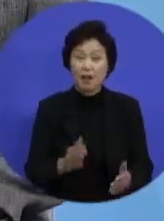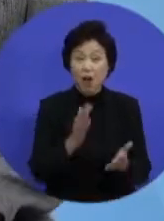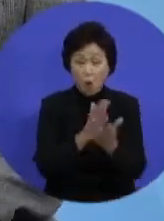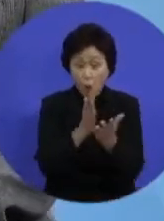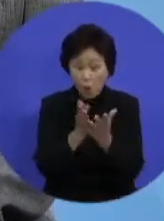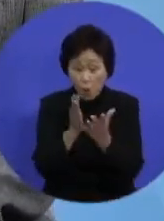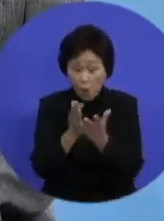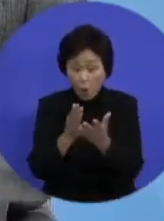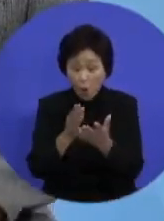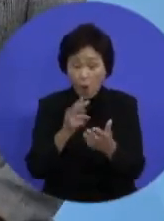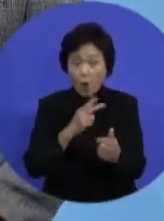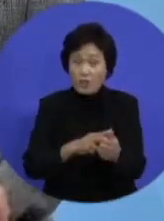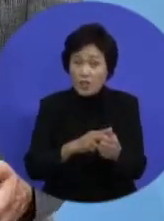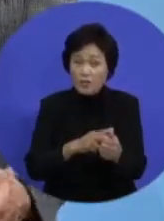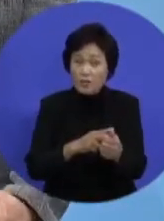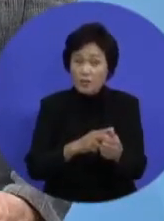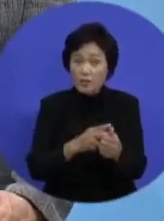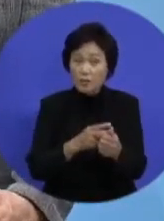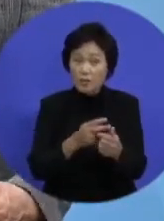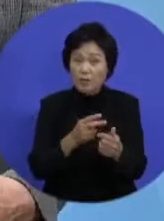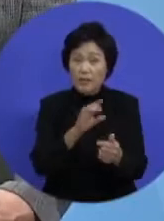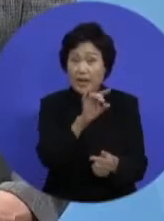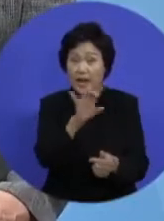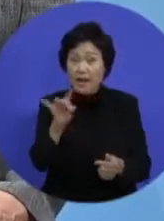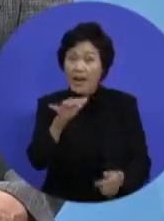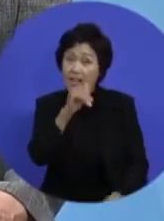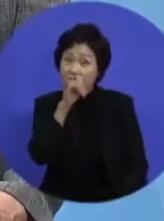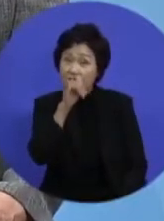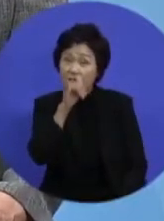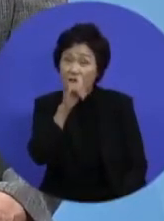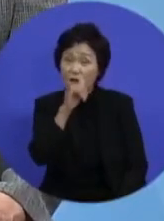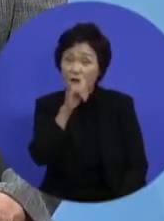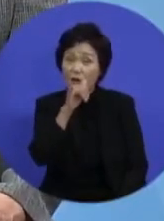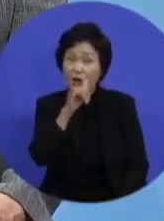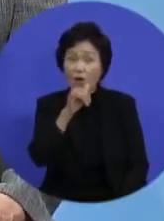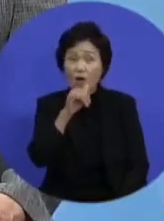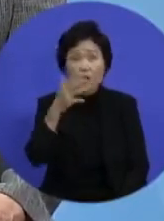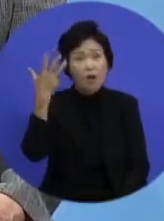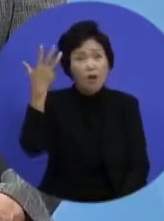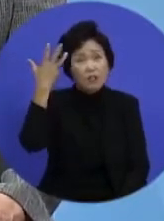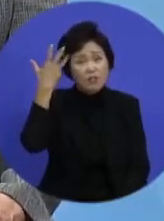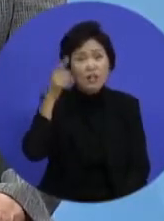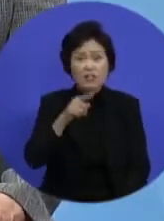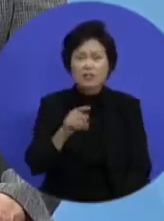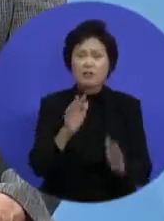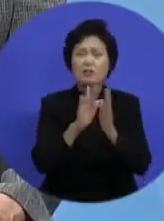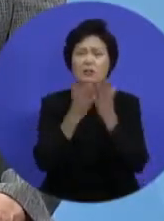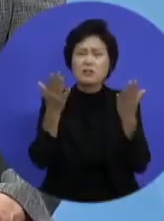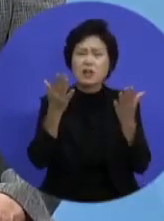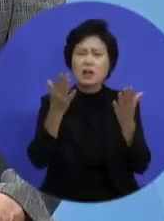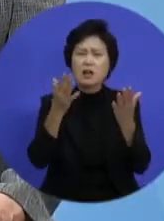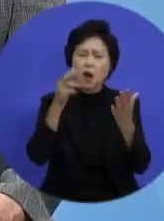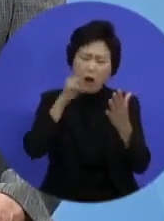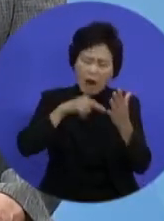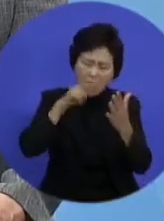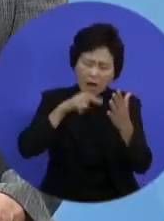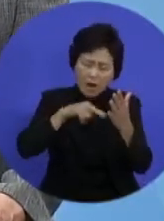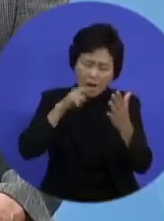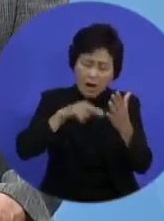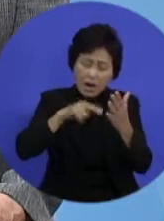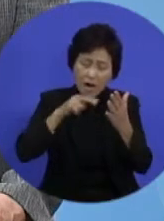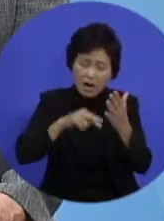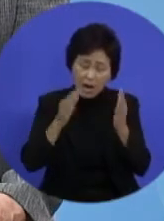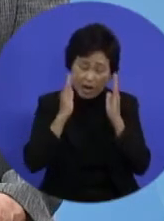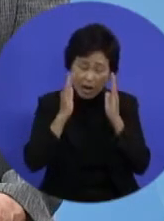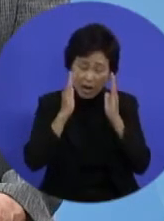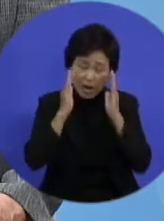아니잖아요. 그러면 누가 이제 가르쳐 주기가 힘든데 뭐 철학이야 책을 많이 보고 뭔가 본인의 이제 그런